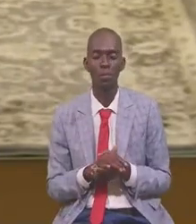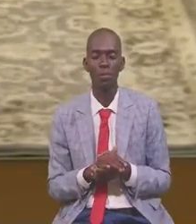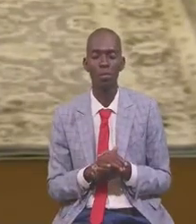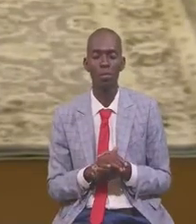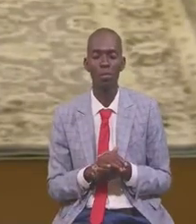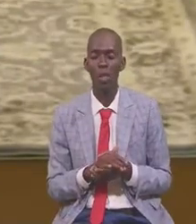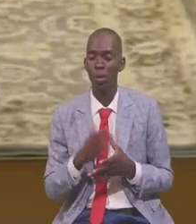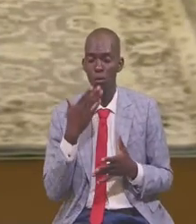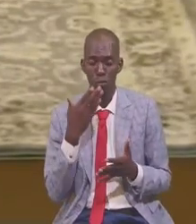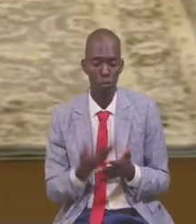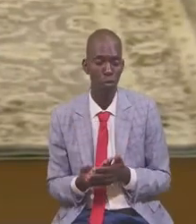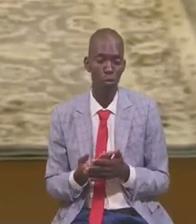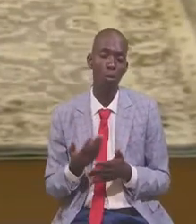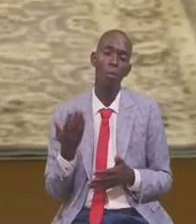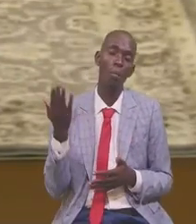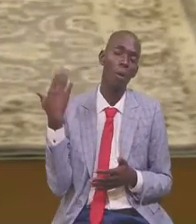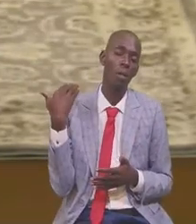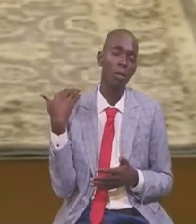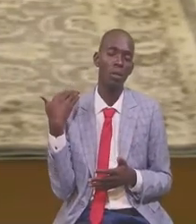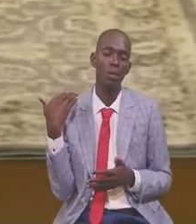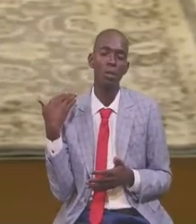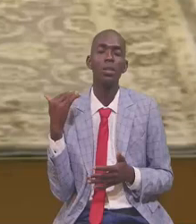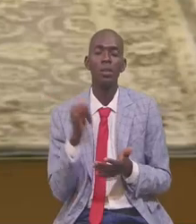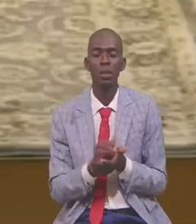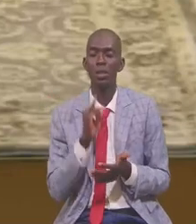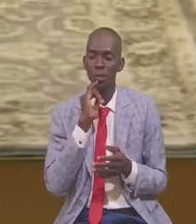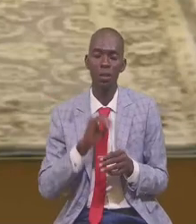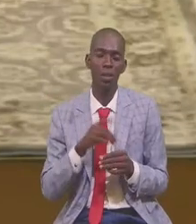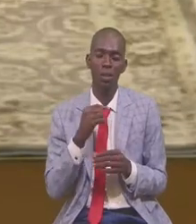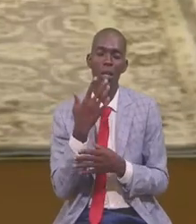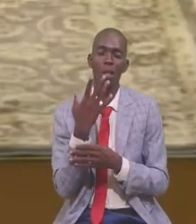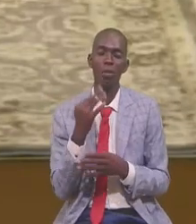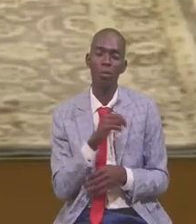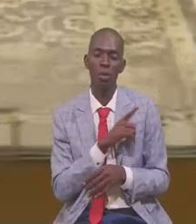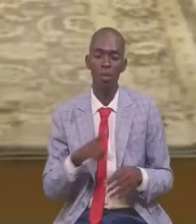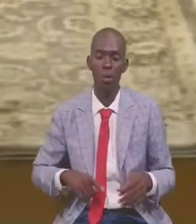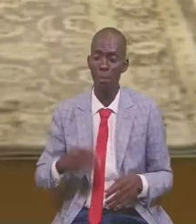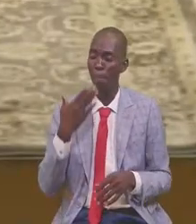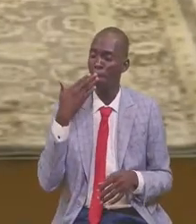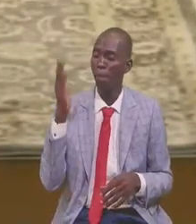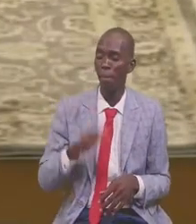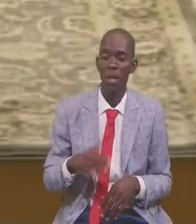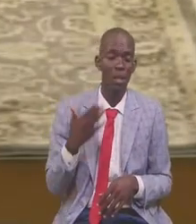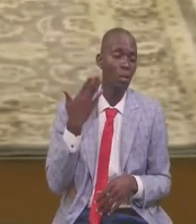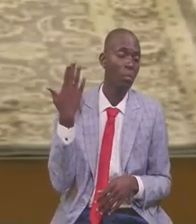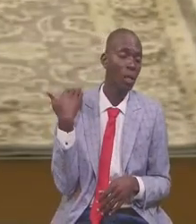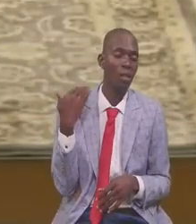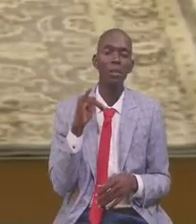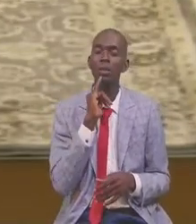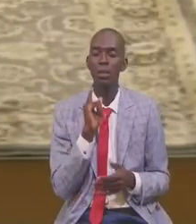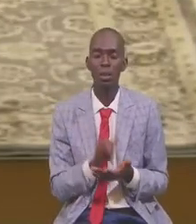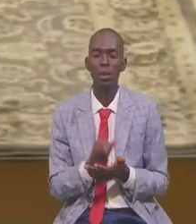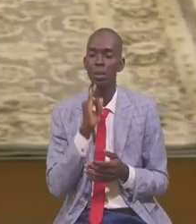Un bon passé dans les mains du Seigneur. Le mauvais passé, c'est entre les mains du